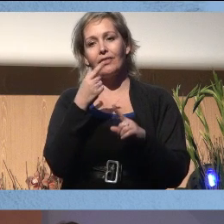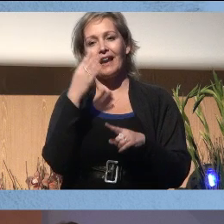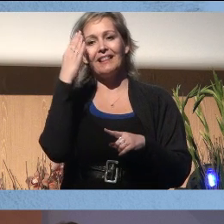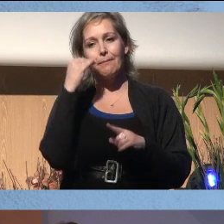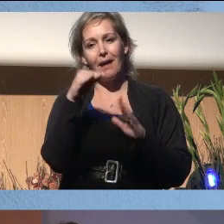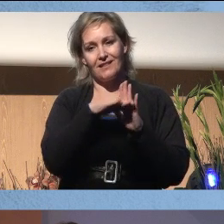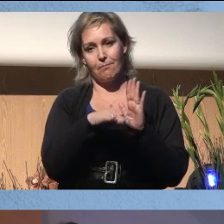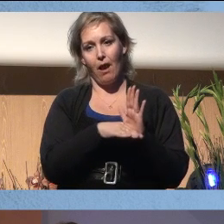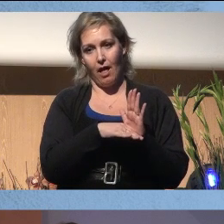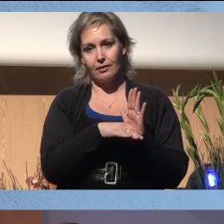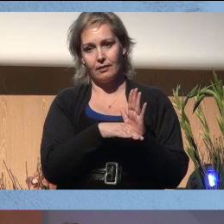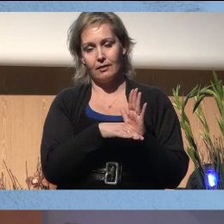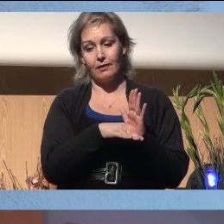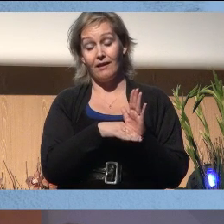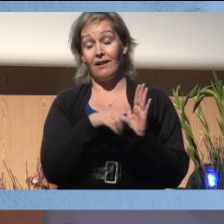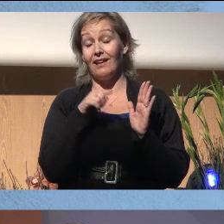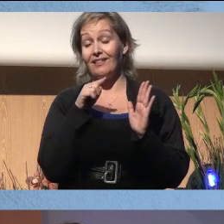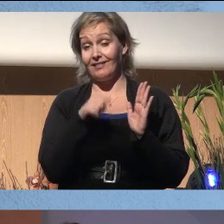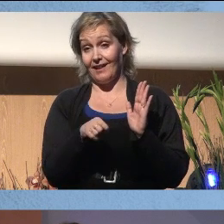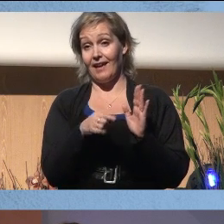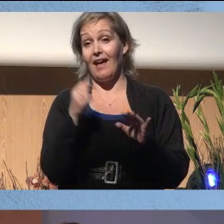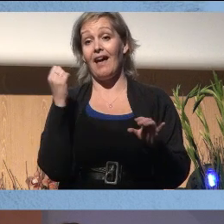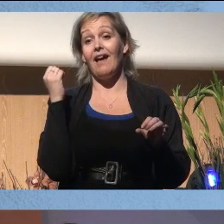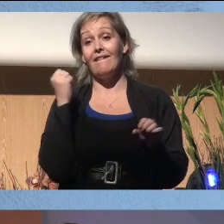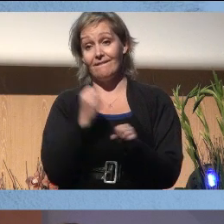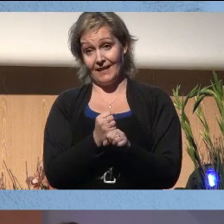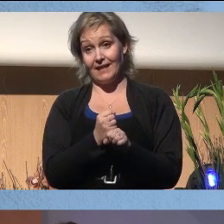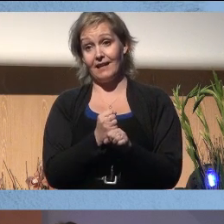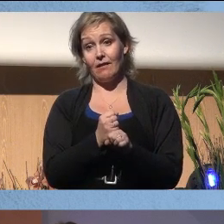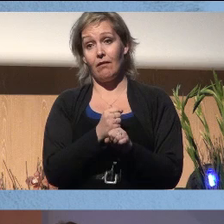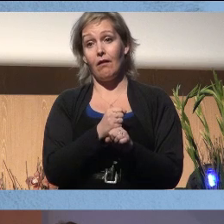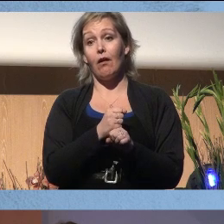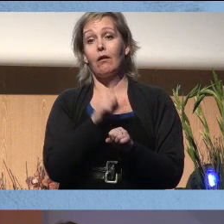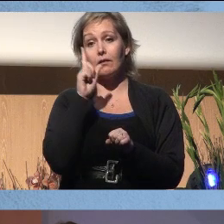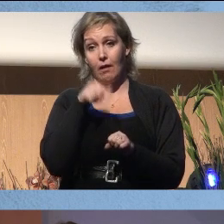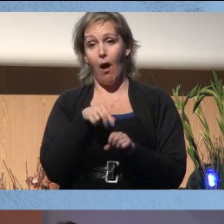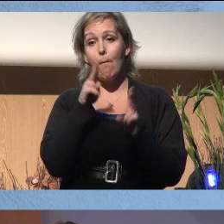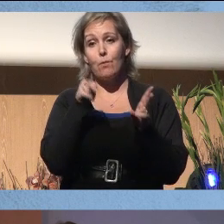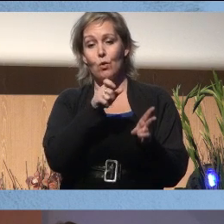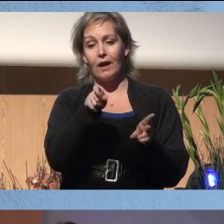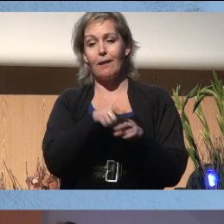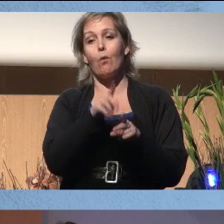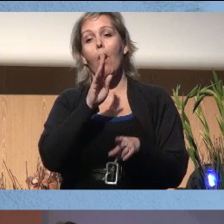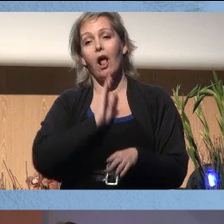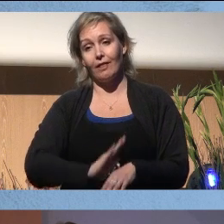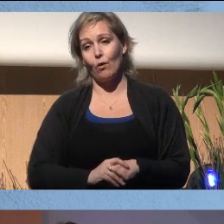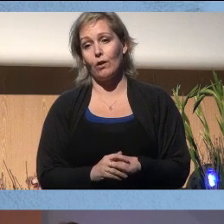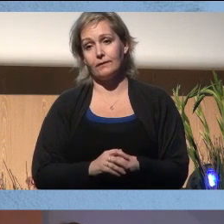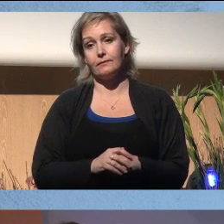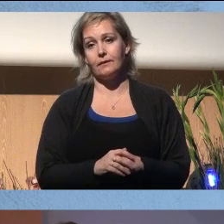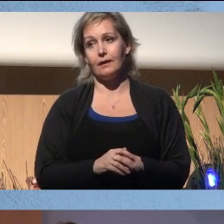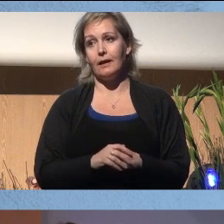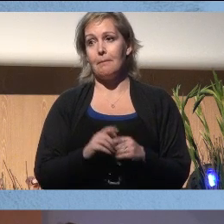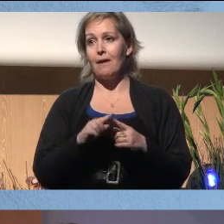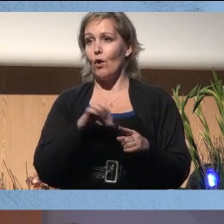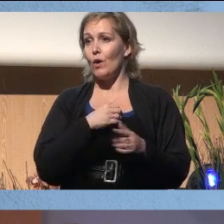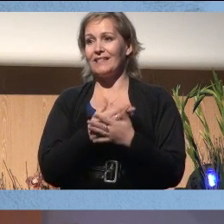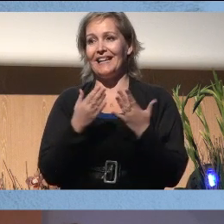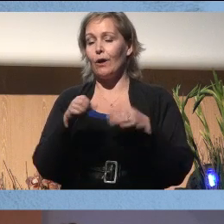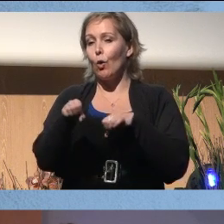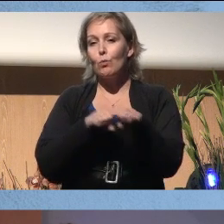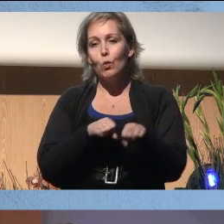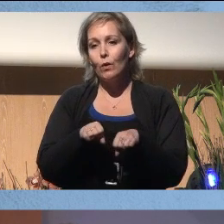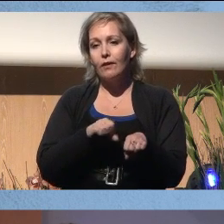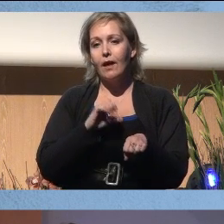demensplan. Det virkelig å ta brukerne på alvor. Men vi ønsker ikke at